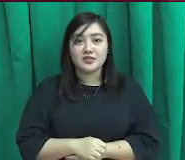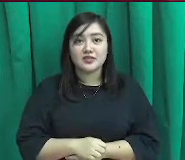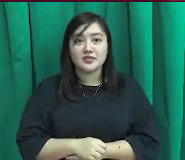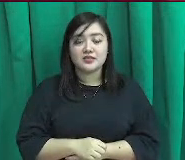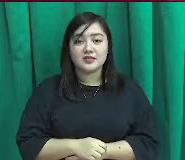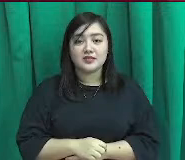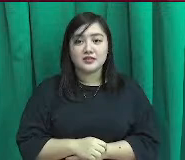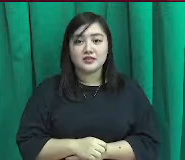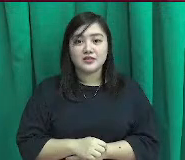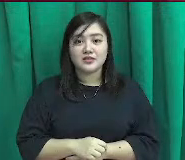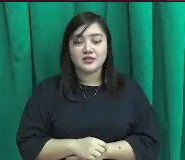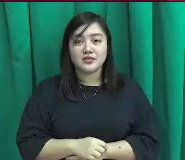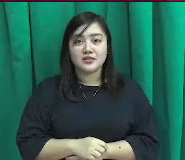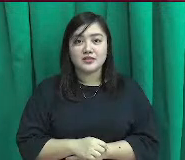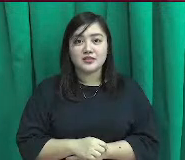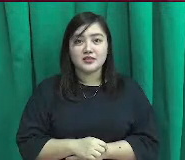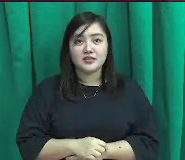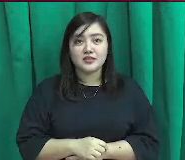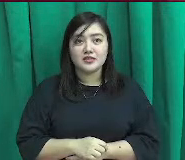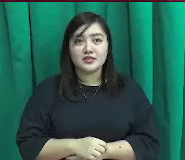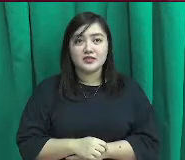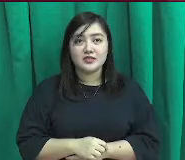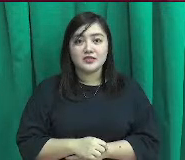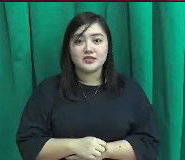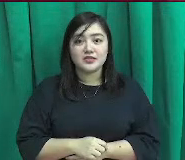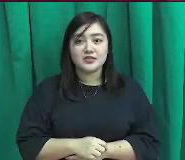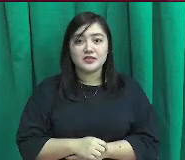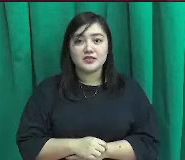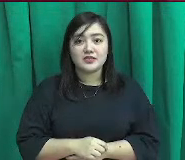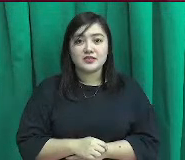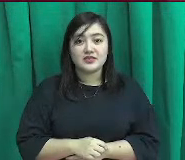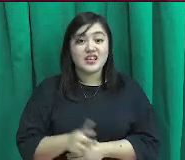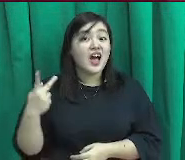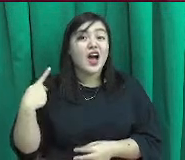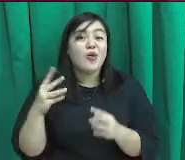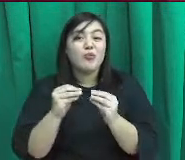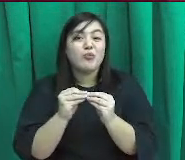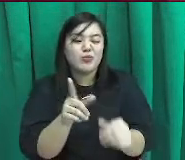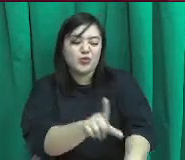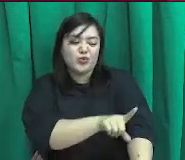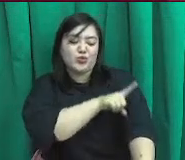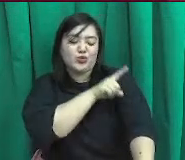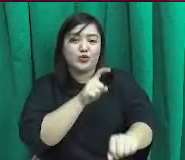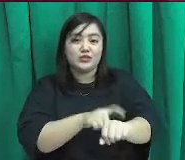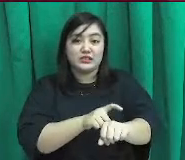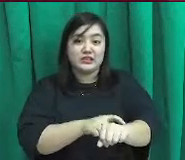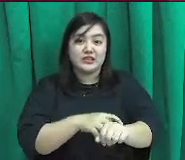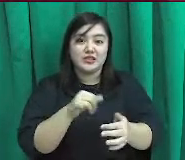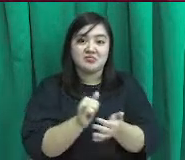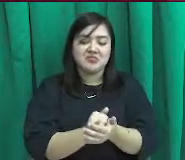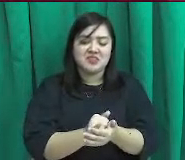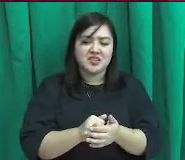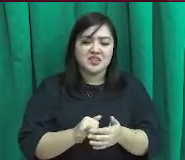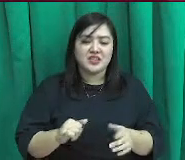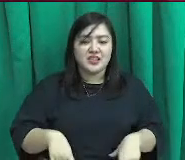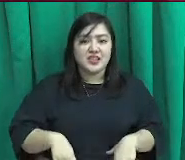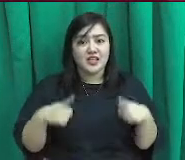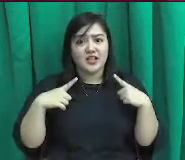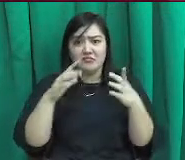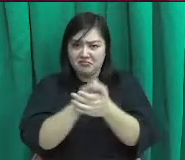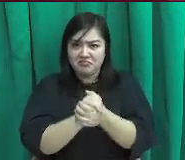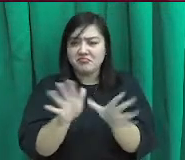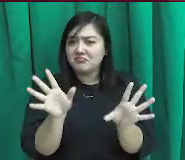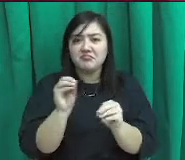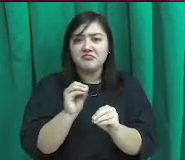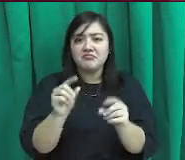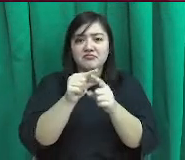ng mga mag-asawa na nakapag-start ng walang salita ng Diyos. Mas marami yung taon na wala eh. Yes, so, sir. The adjustment period is there. Hindi natin